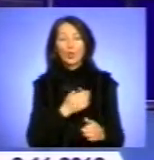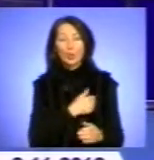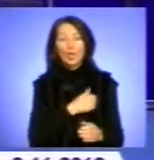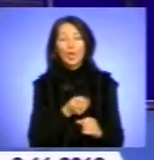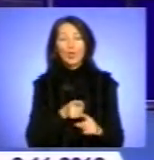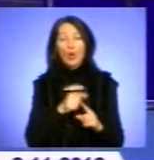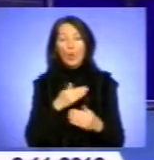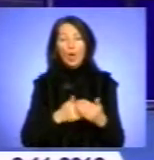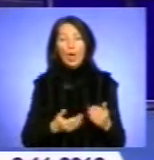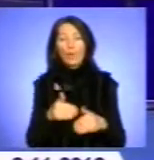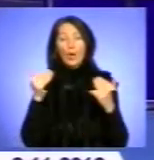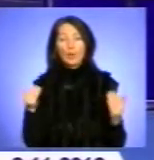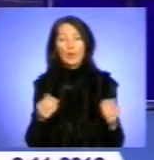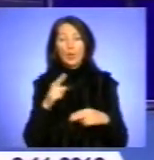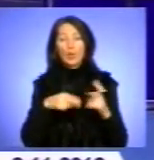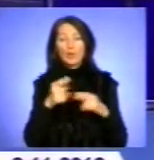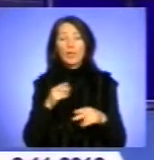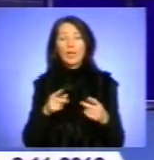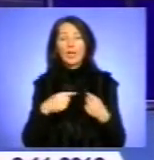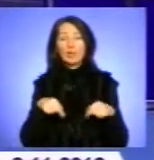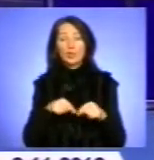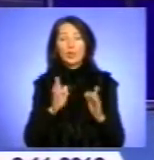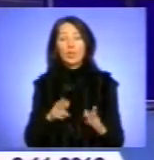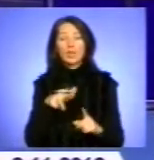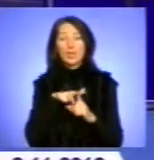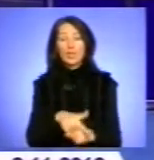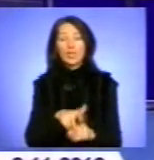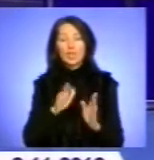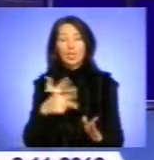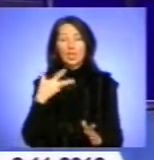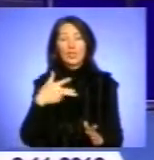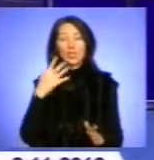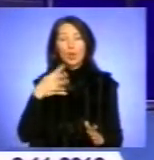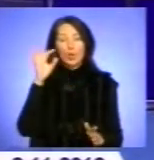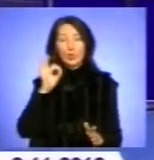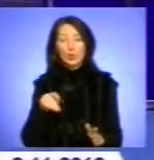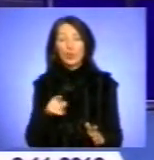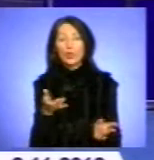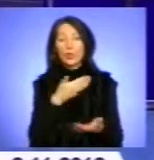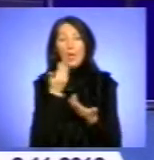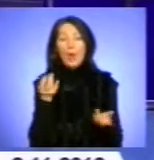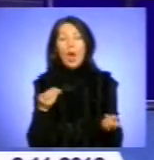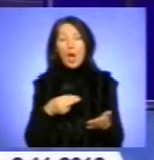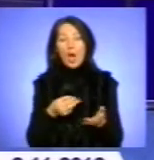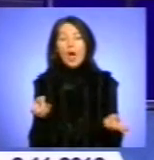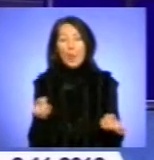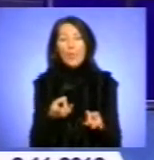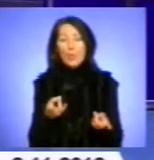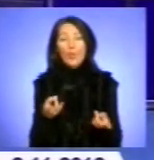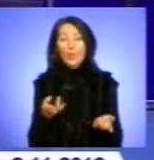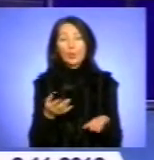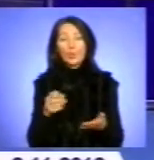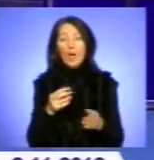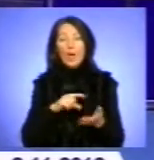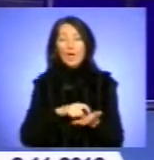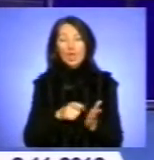індустрія зараз завантажена лише на 30-40%. А все через те, що немає попиту на житло. Саме це не дозволяє